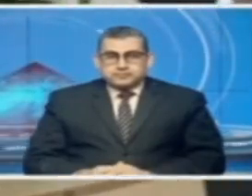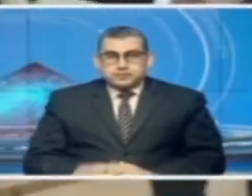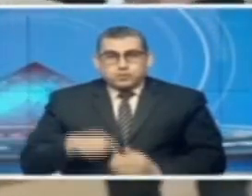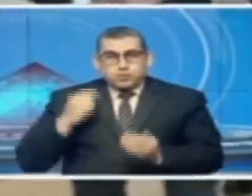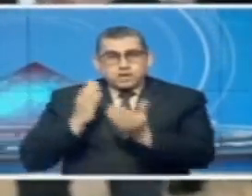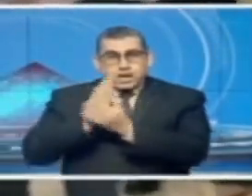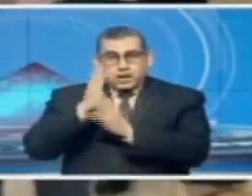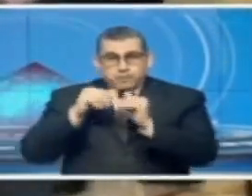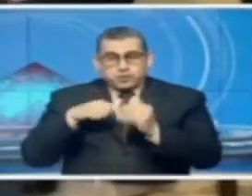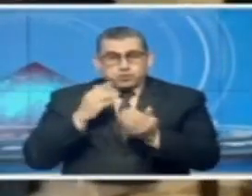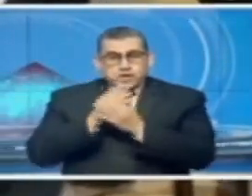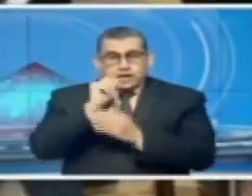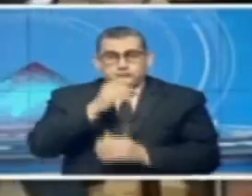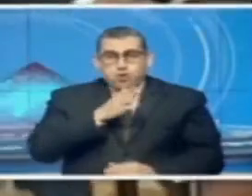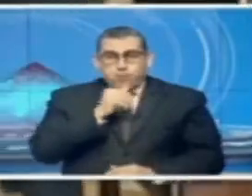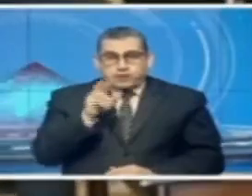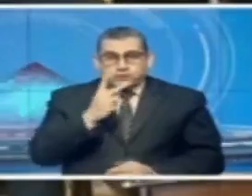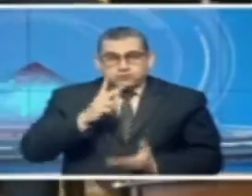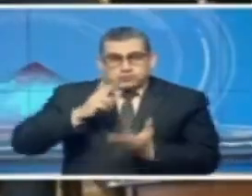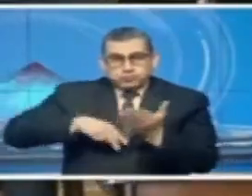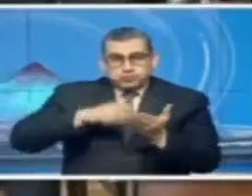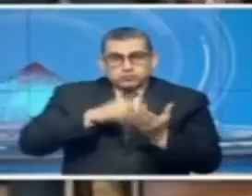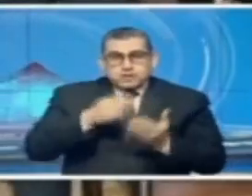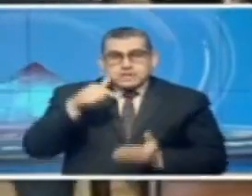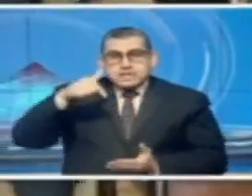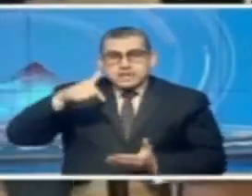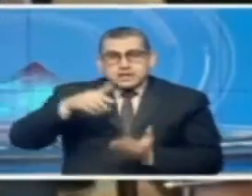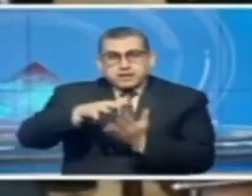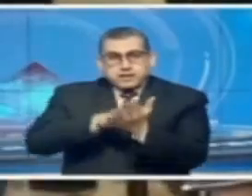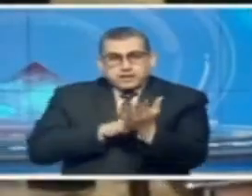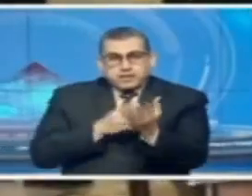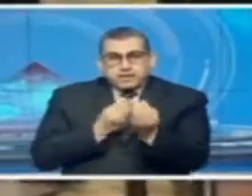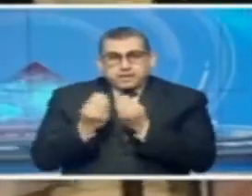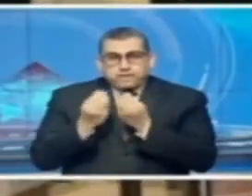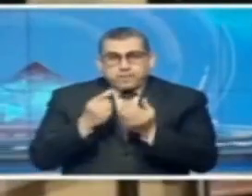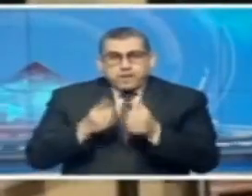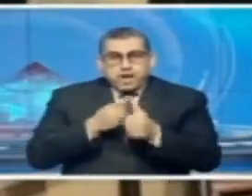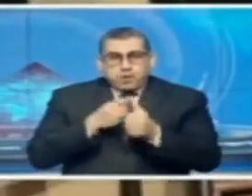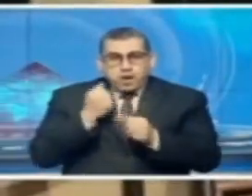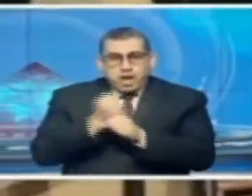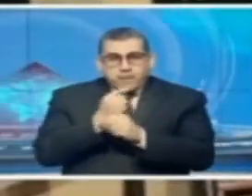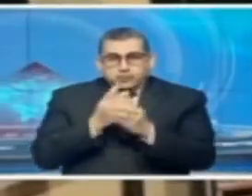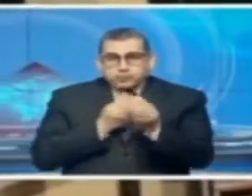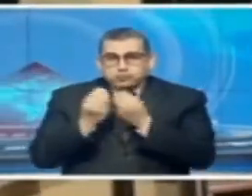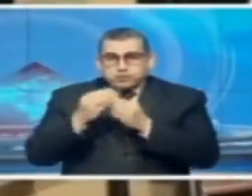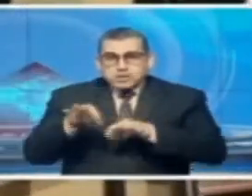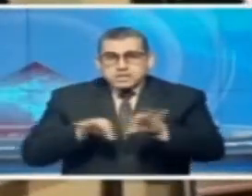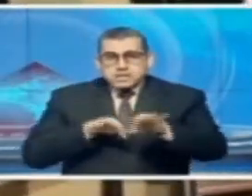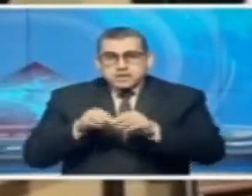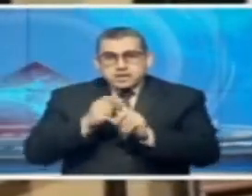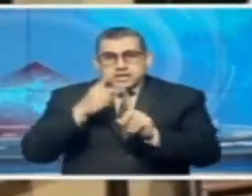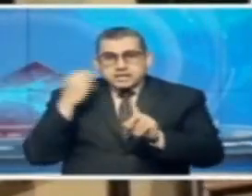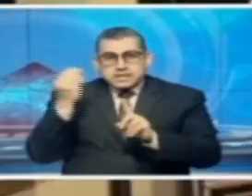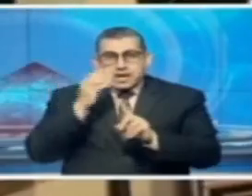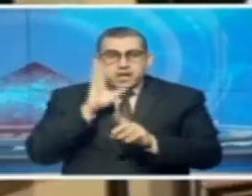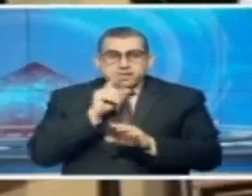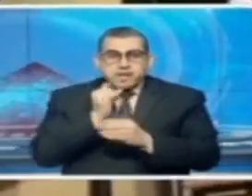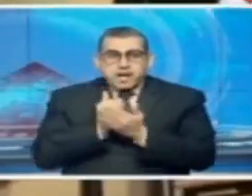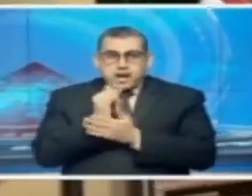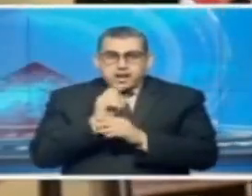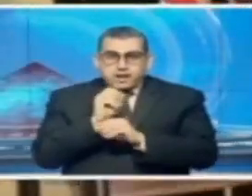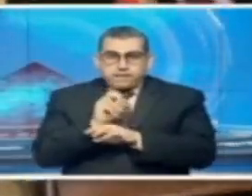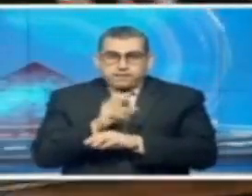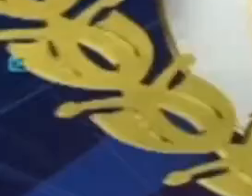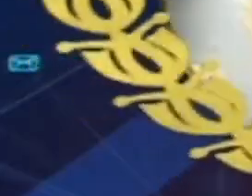شكري ونظيره العماني وقعان 6 مذكرات تفاهم، أبرزها في مجالات المشاورات السياسية والسياحة